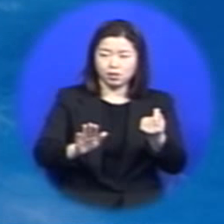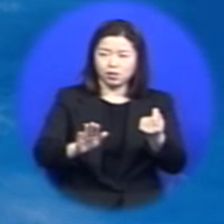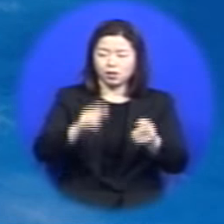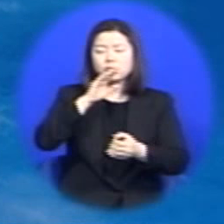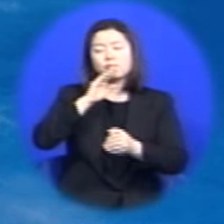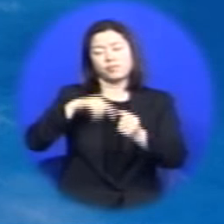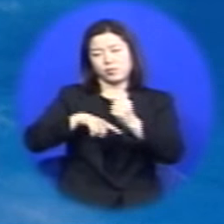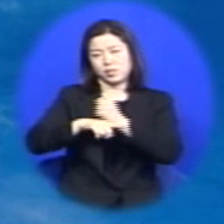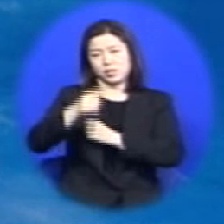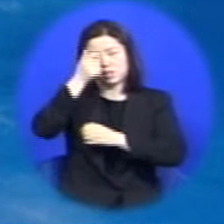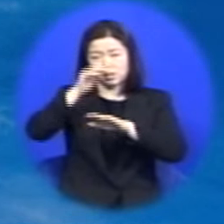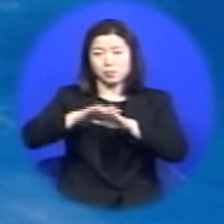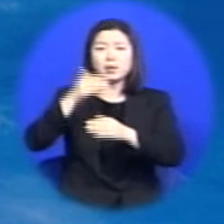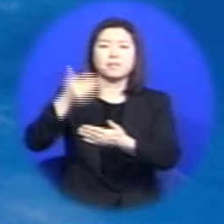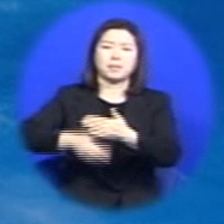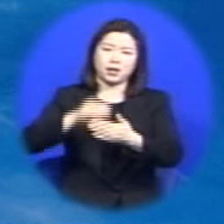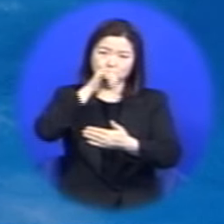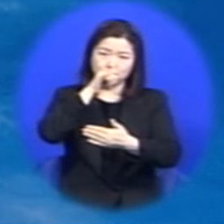거예요.